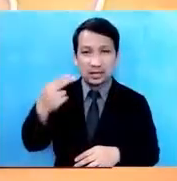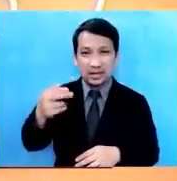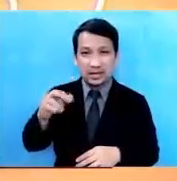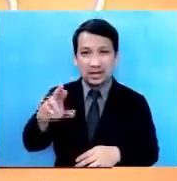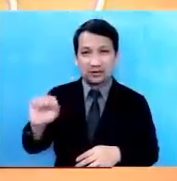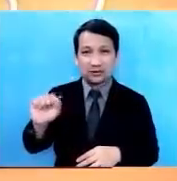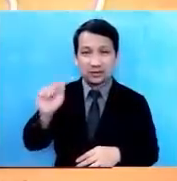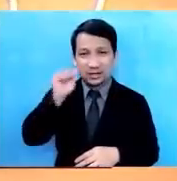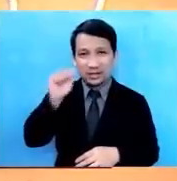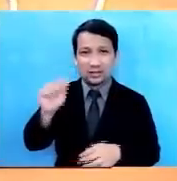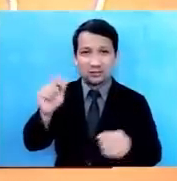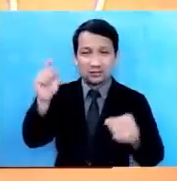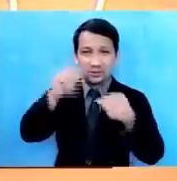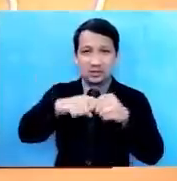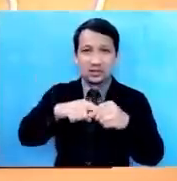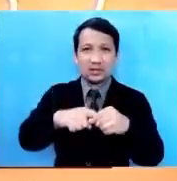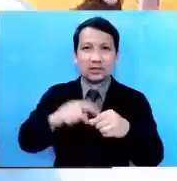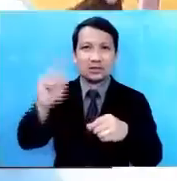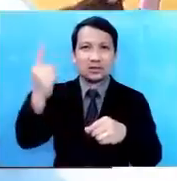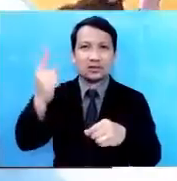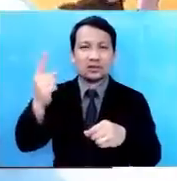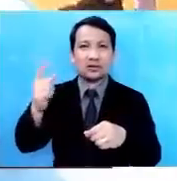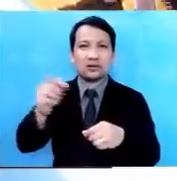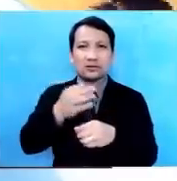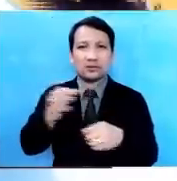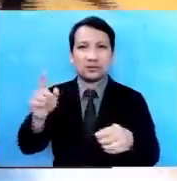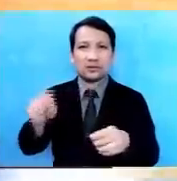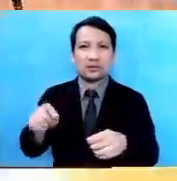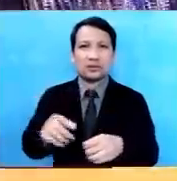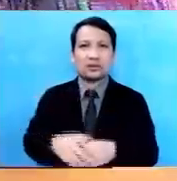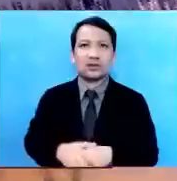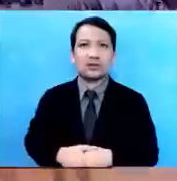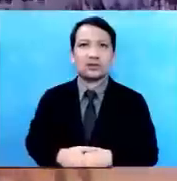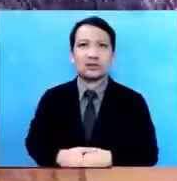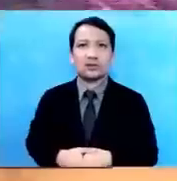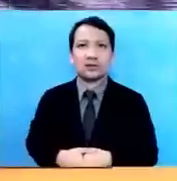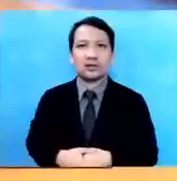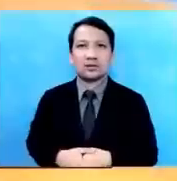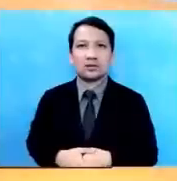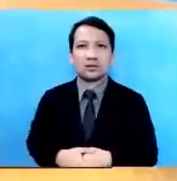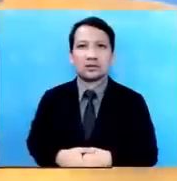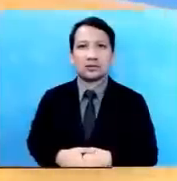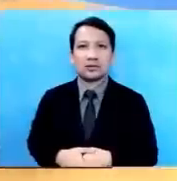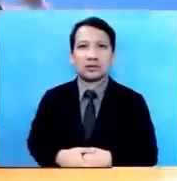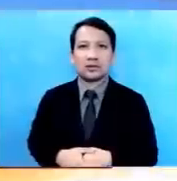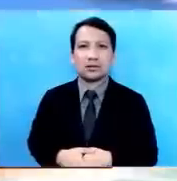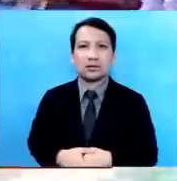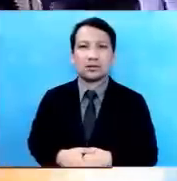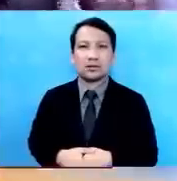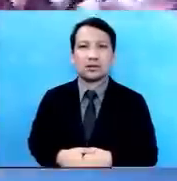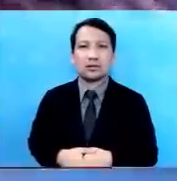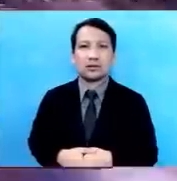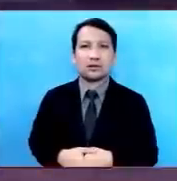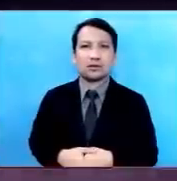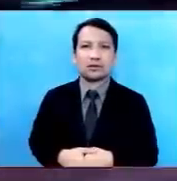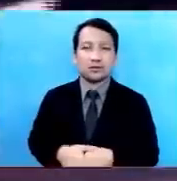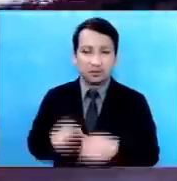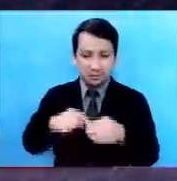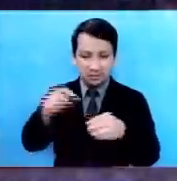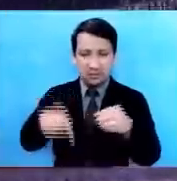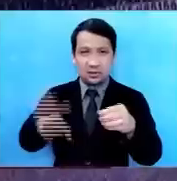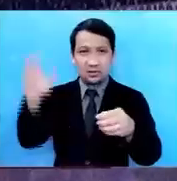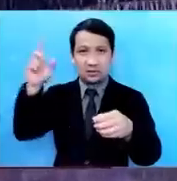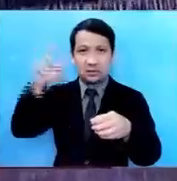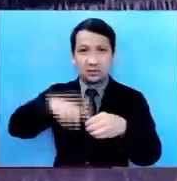matapos ma-shoot ang unang free throw, sinadya ng ikalawa. Nag-hustle para sa rebound at sabay pumukol ng three-pointer.